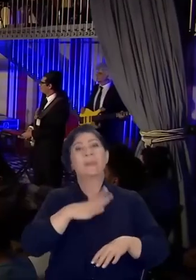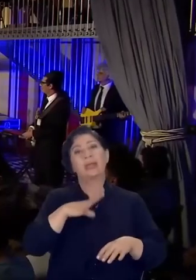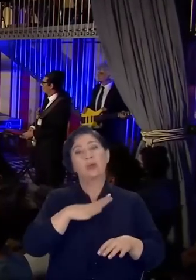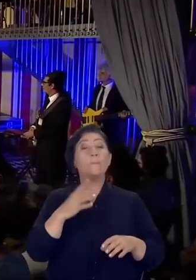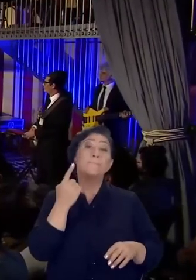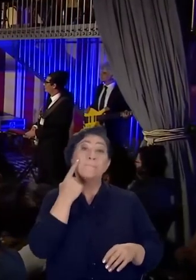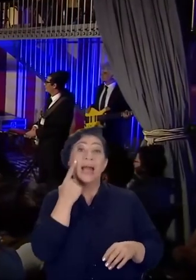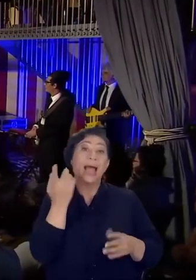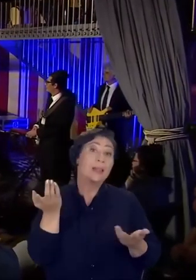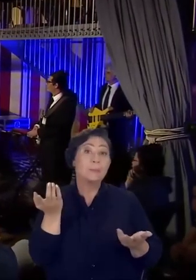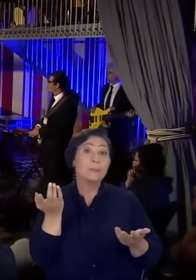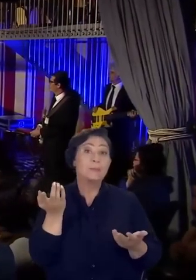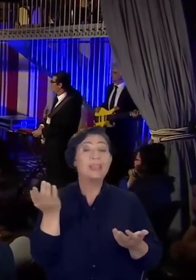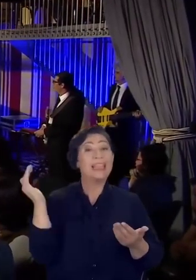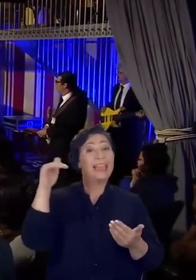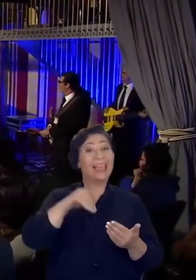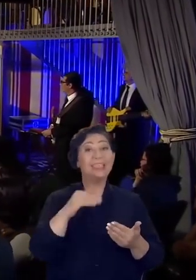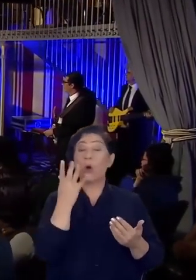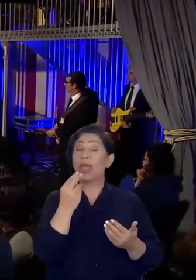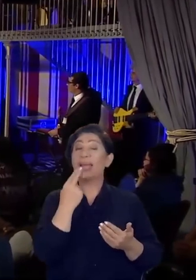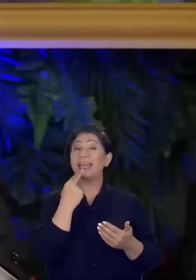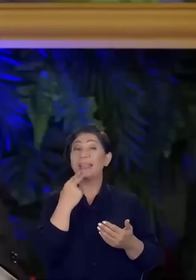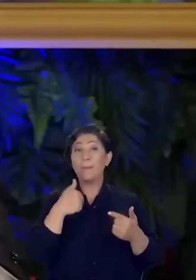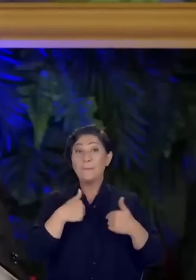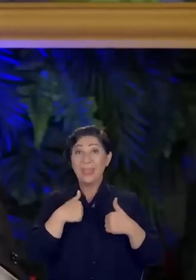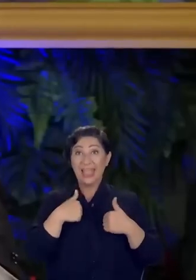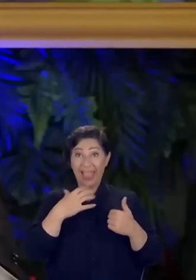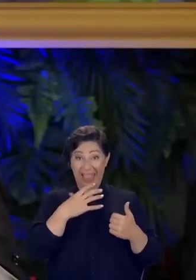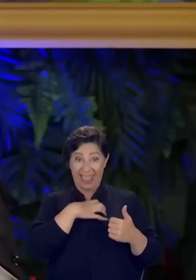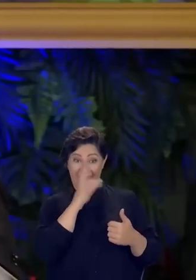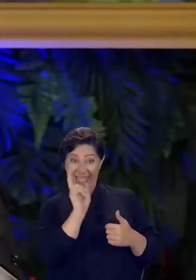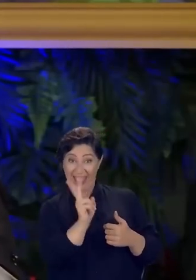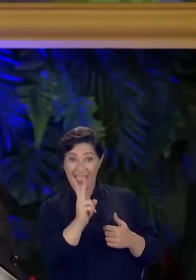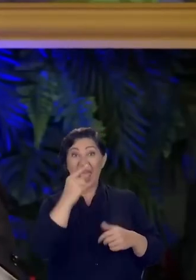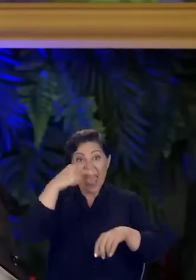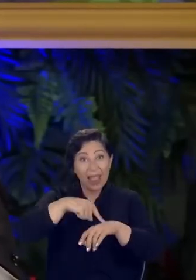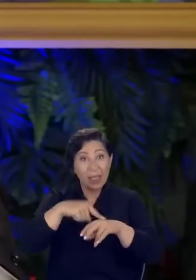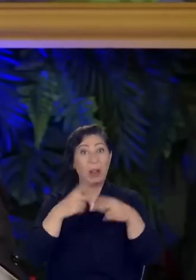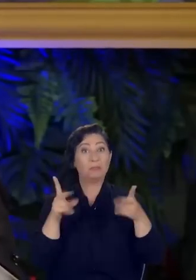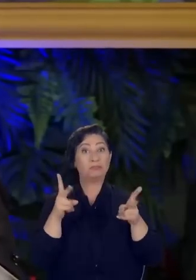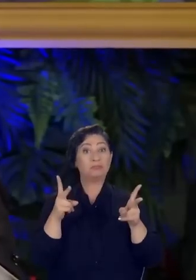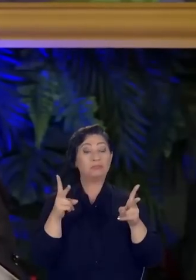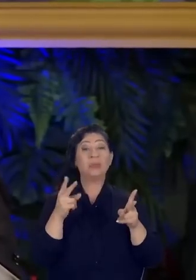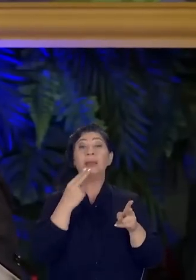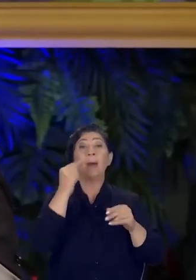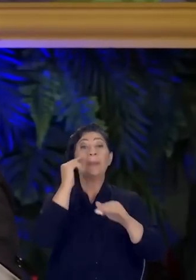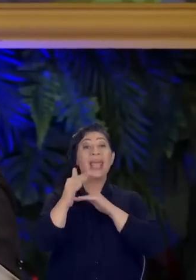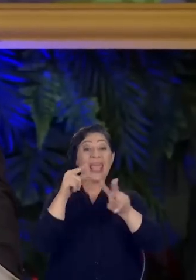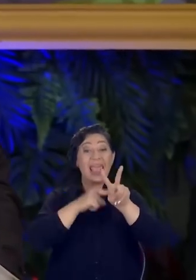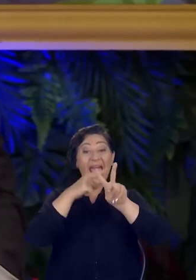istiyorum. Bakalım gelecek olan kadın beni kendine inandıracak mı? Hanımlar